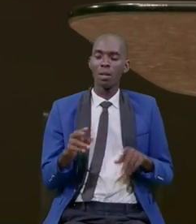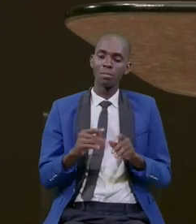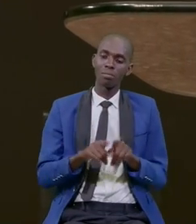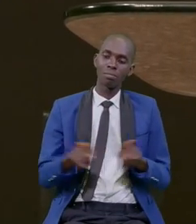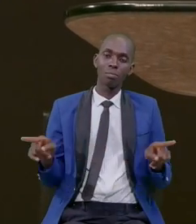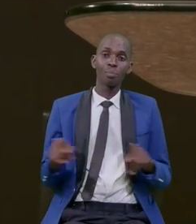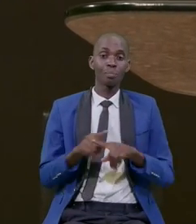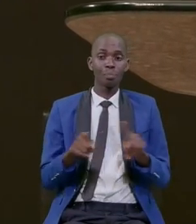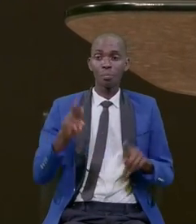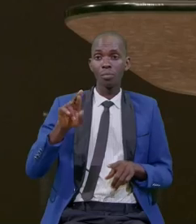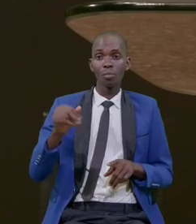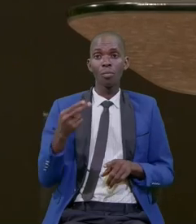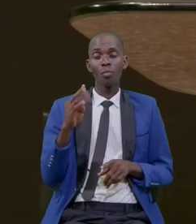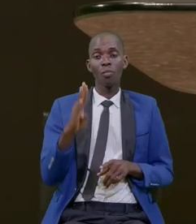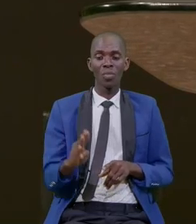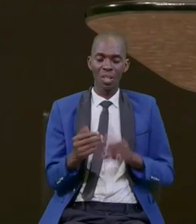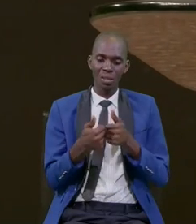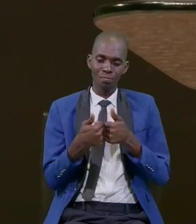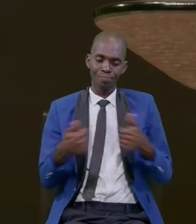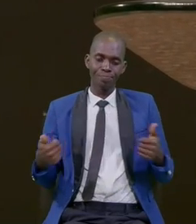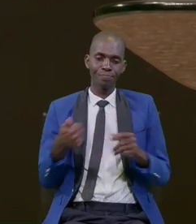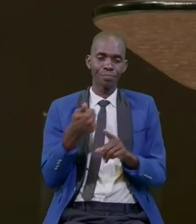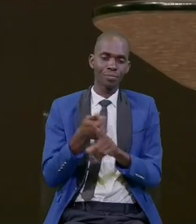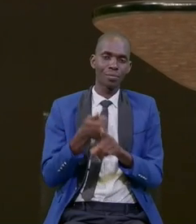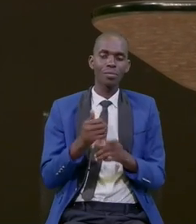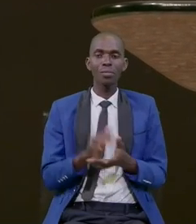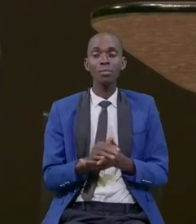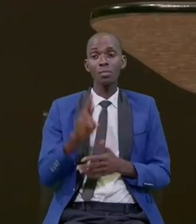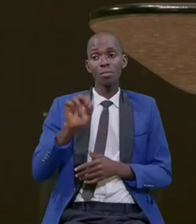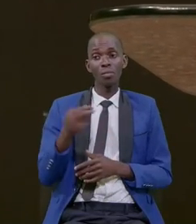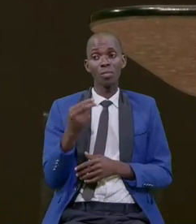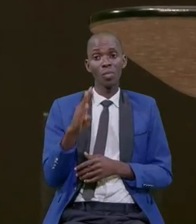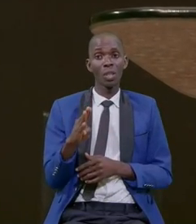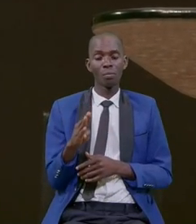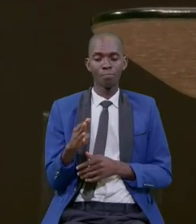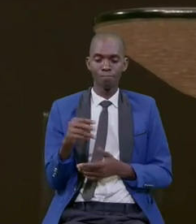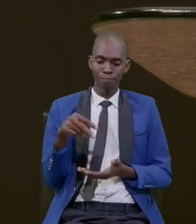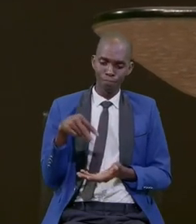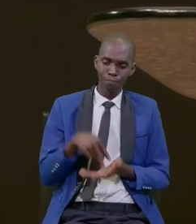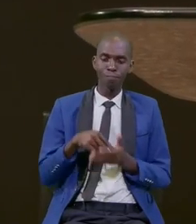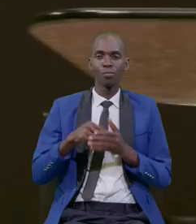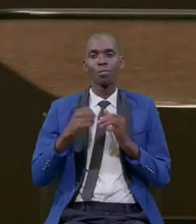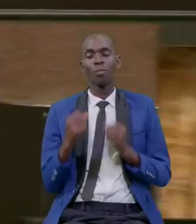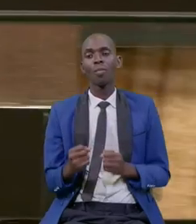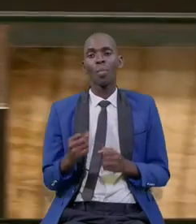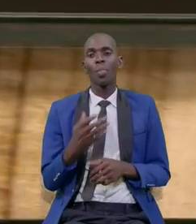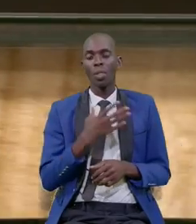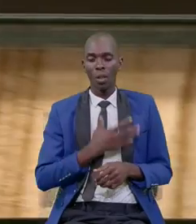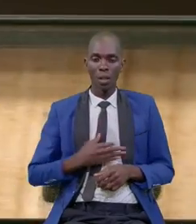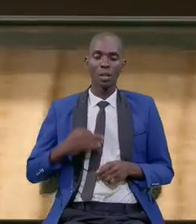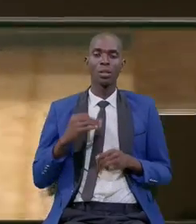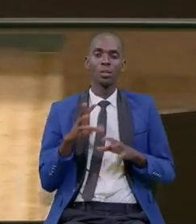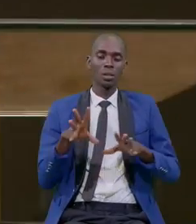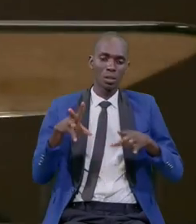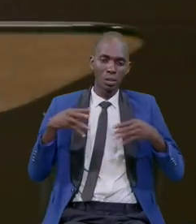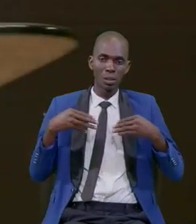Mais Rahab s'est démarqué. Rahab. Alors, elle restait ferme. et